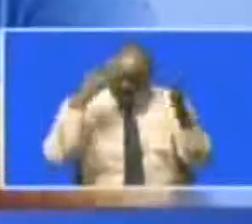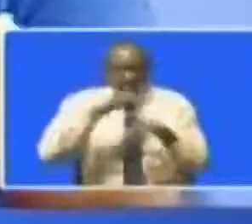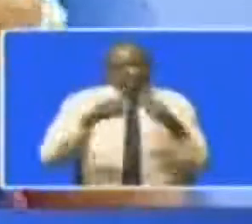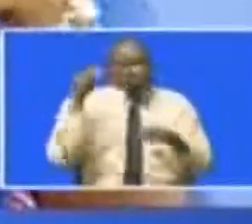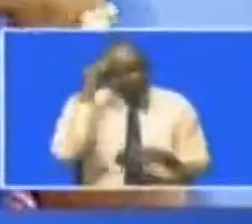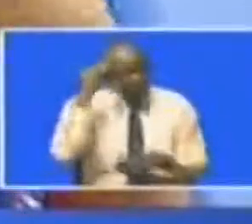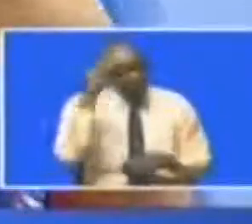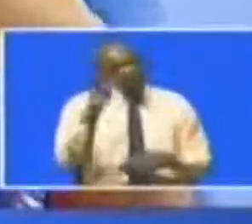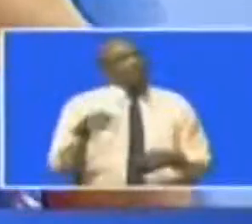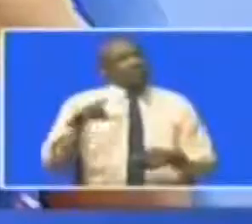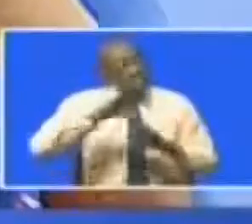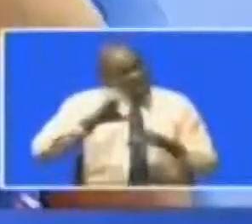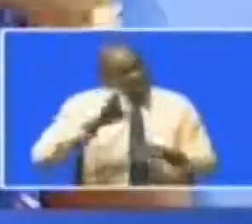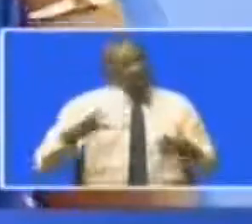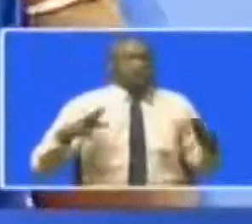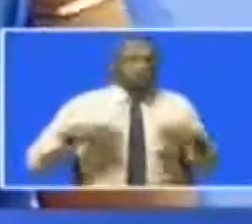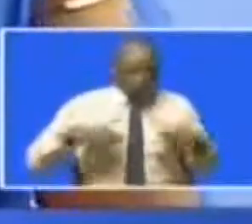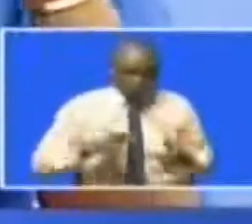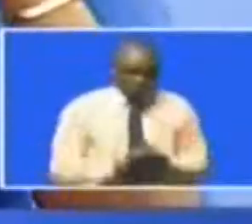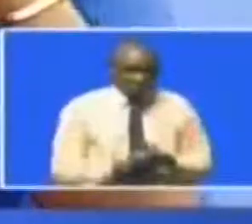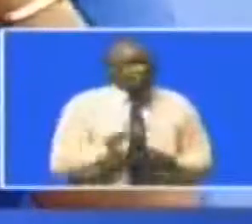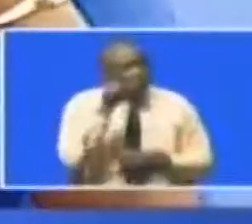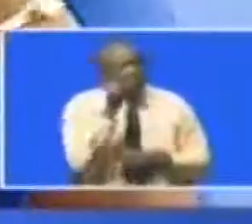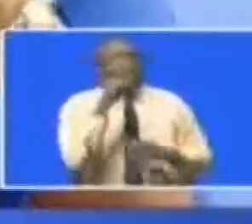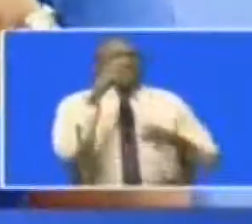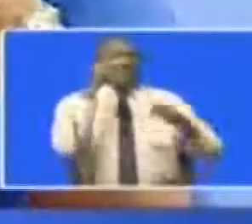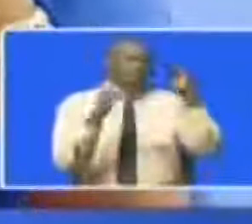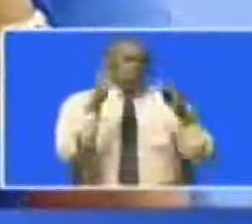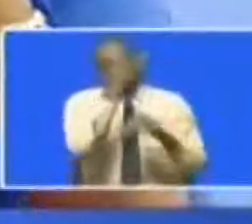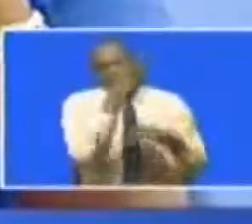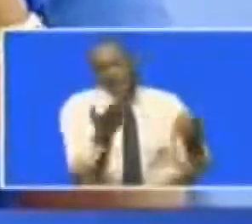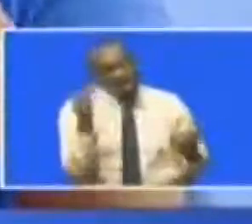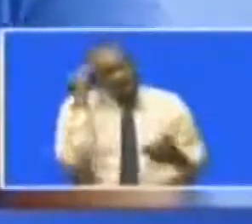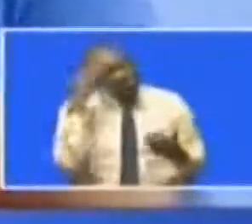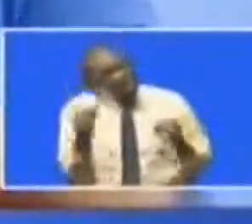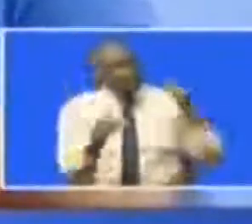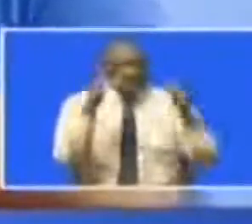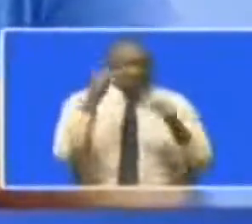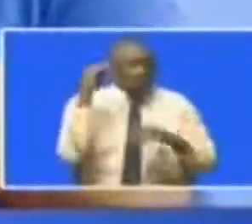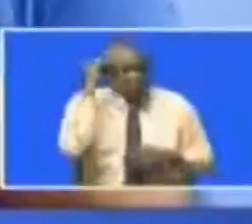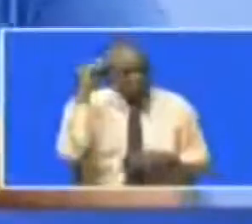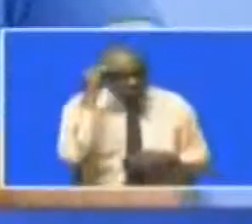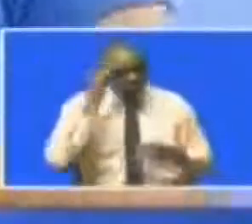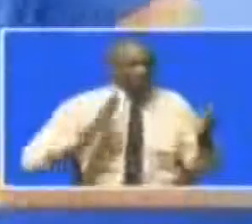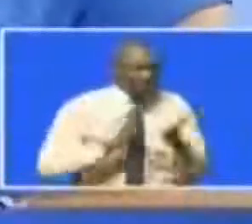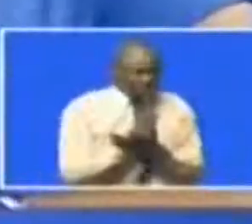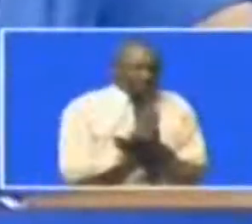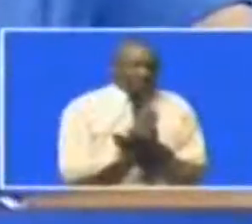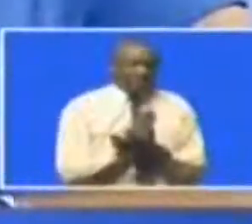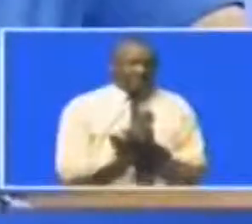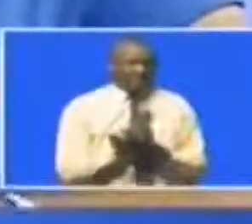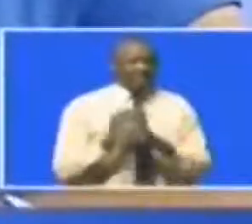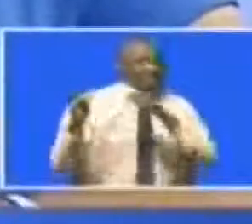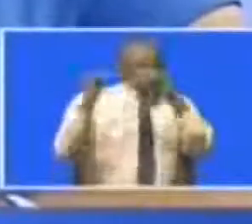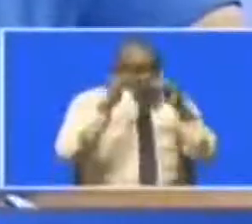jamii, mnapopita kule nje, mnaona viwango viko vipi? Kuna usawa katika ile haki ya elimu katika jamii? Kule